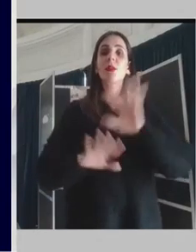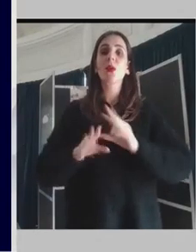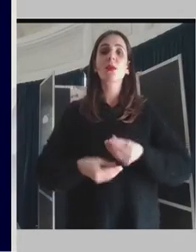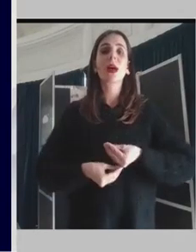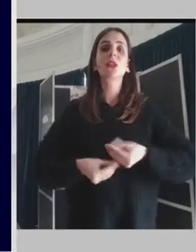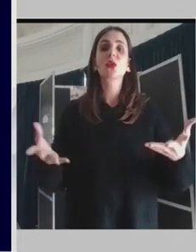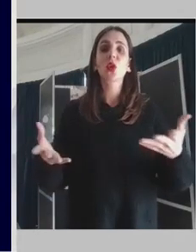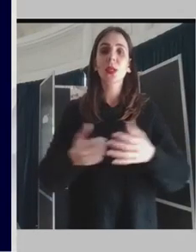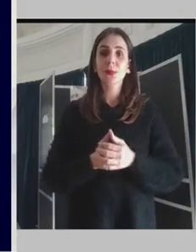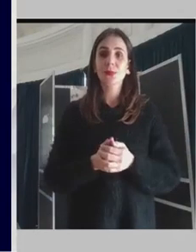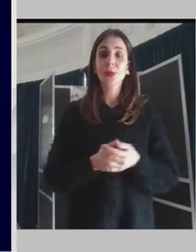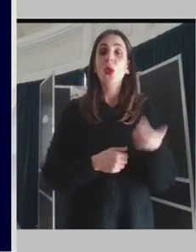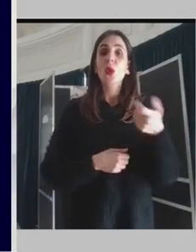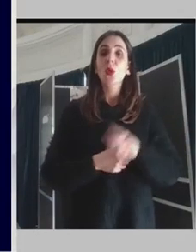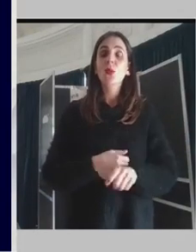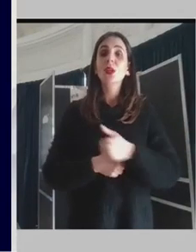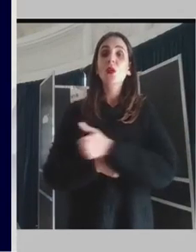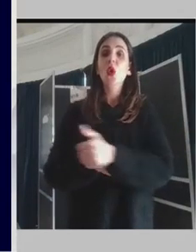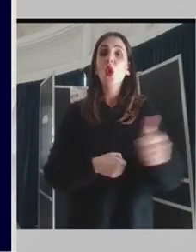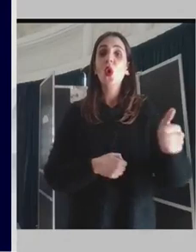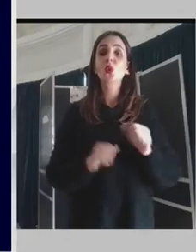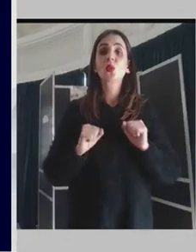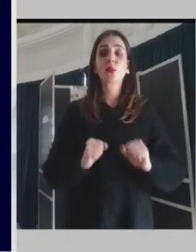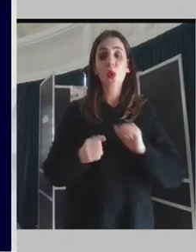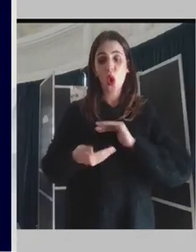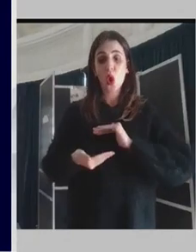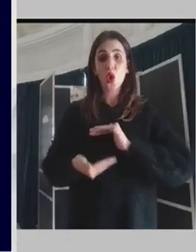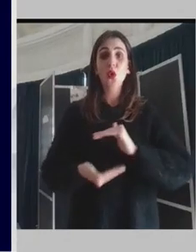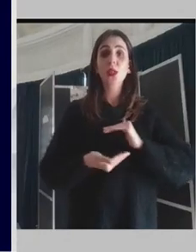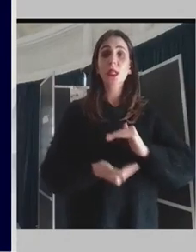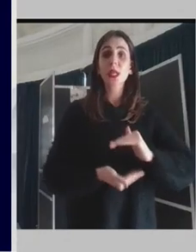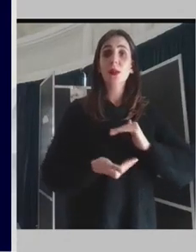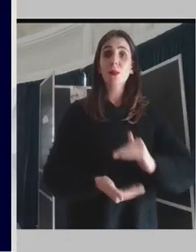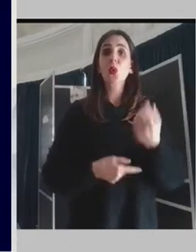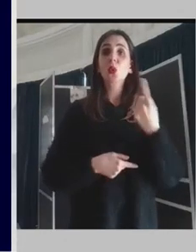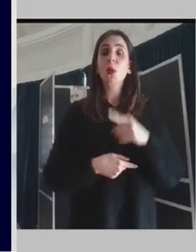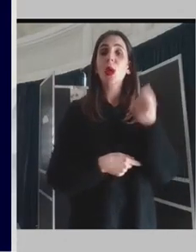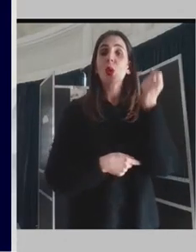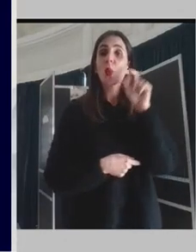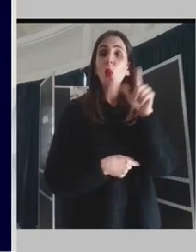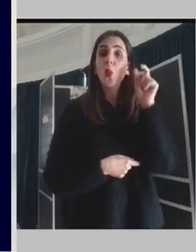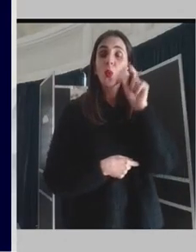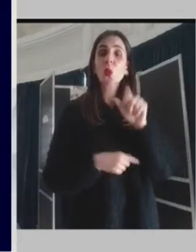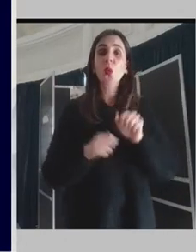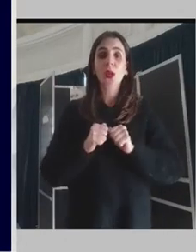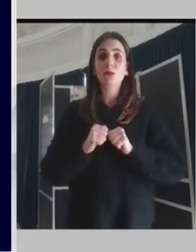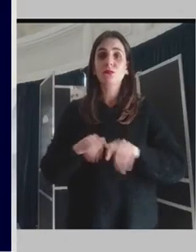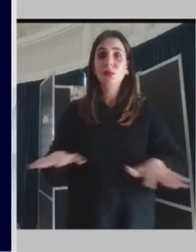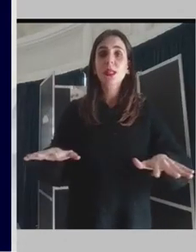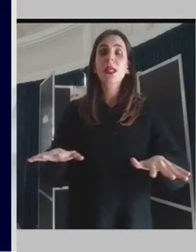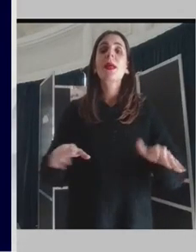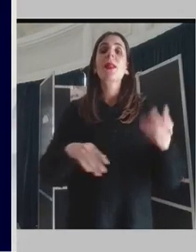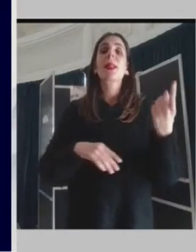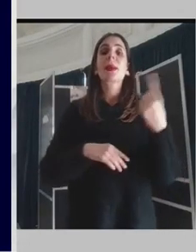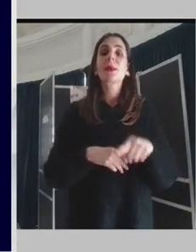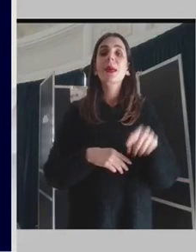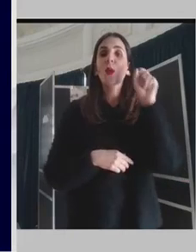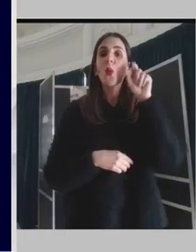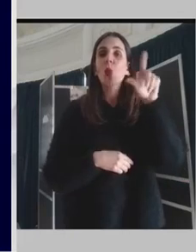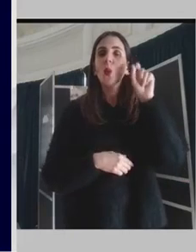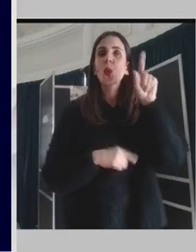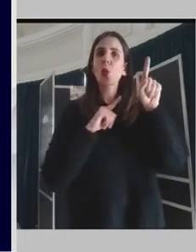il contributo per la cultura, per la cultura intesa